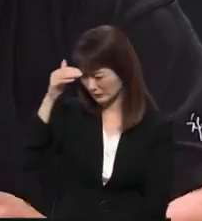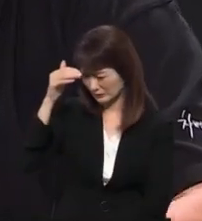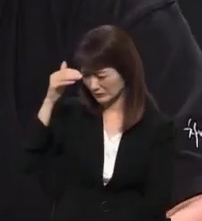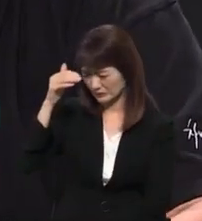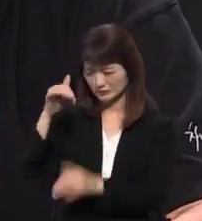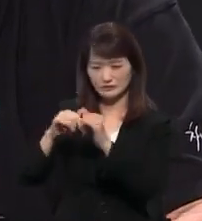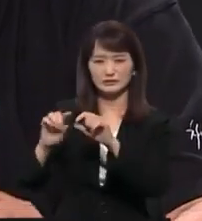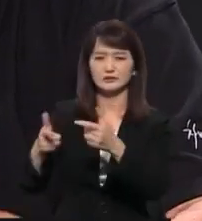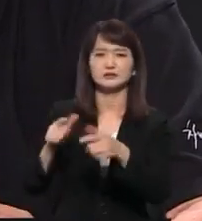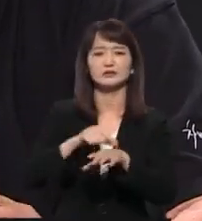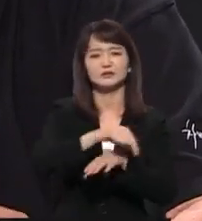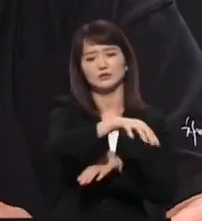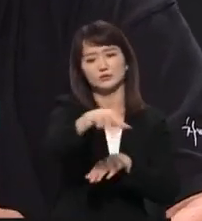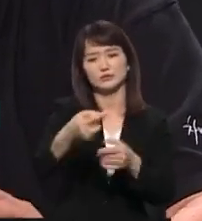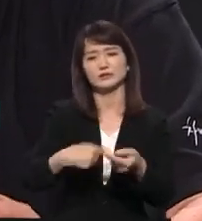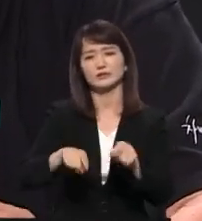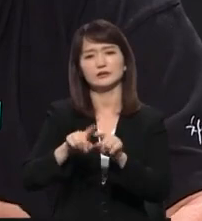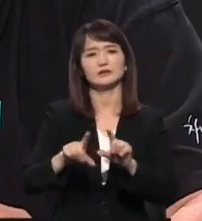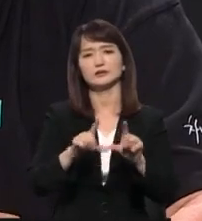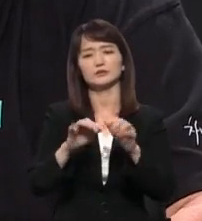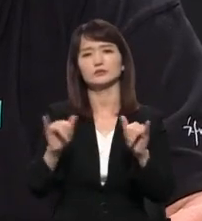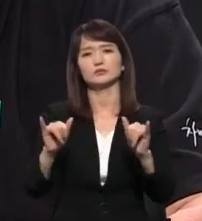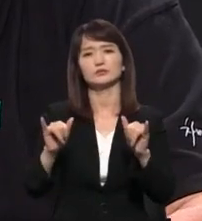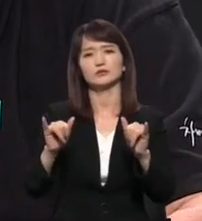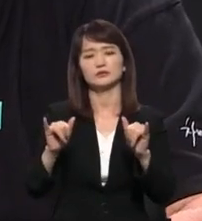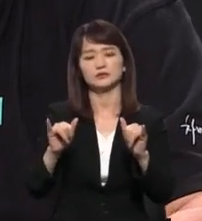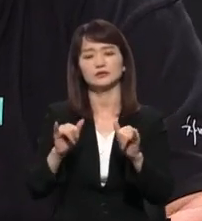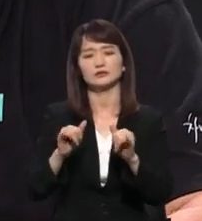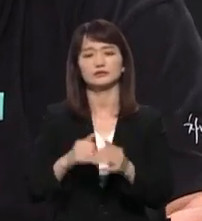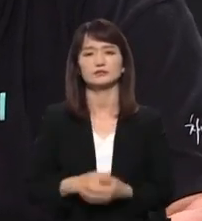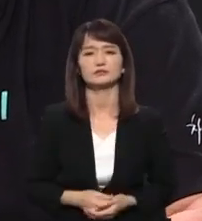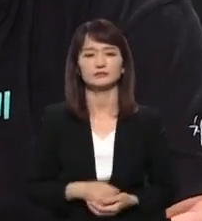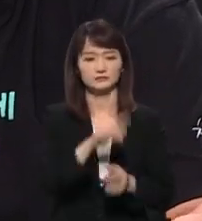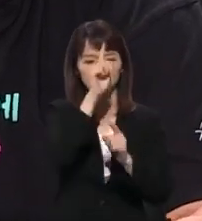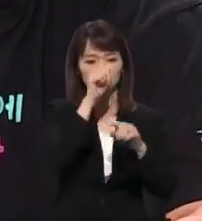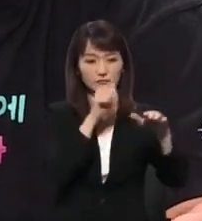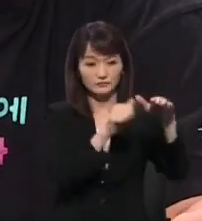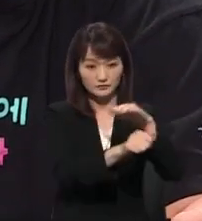지역에서 같이 살아가야 될 사람의 국민의 한 사람이지 않습니까